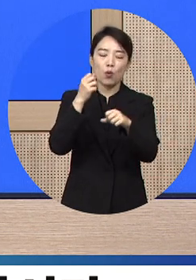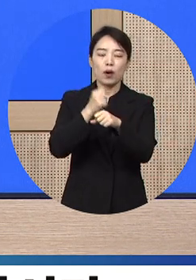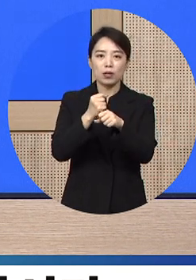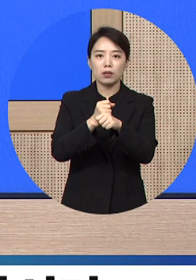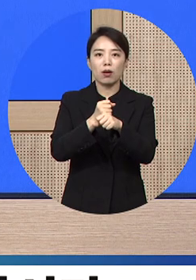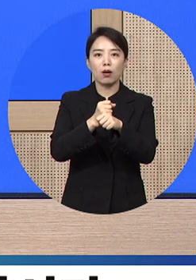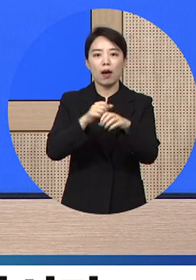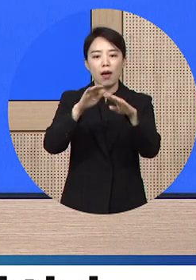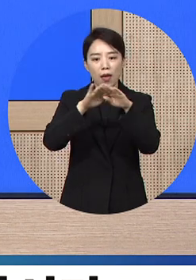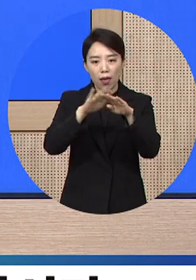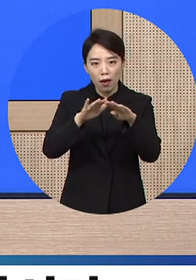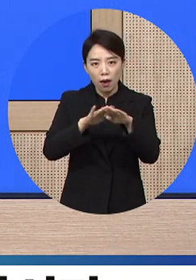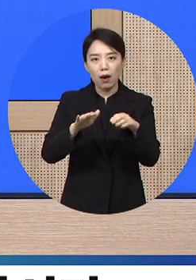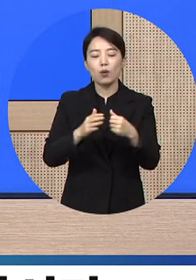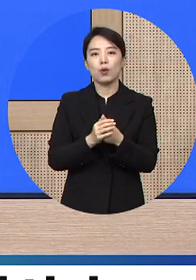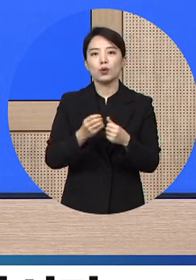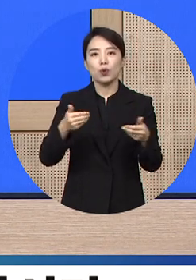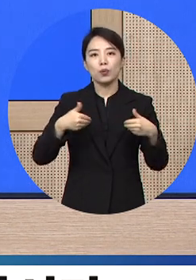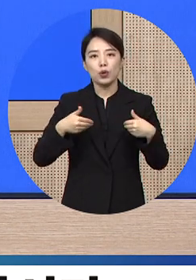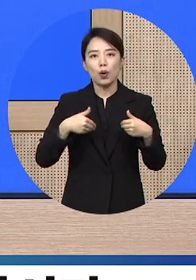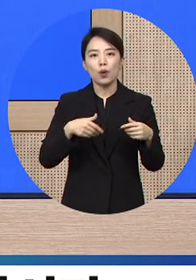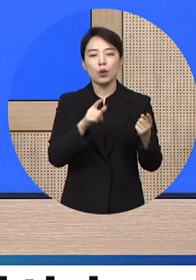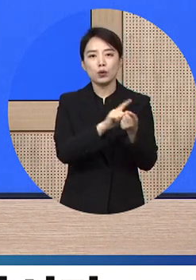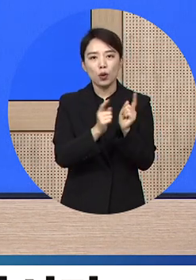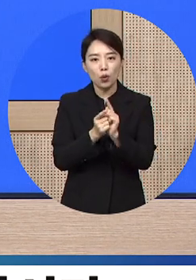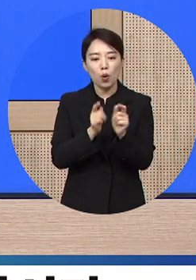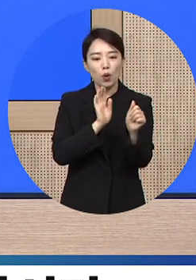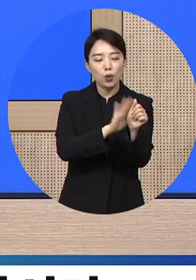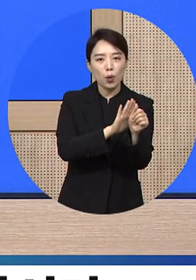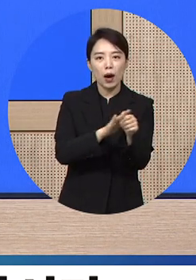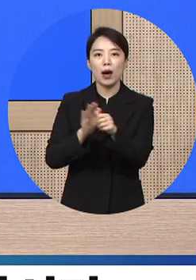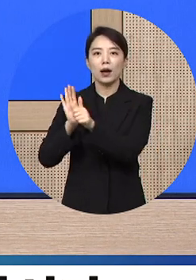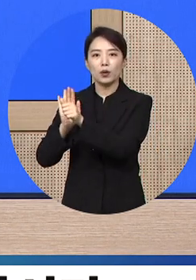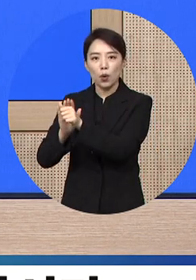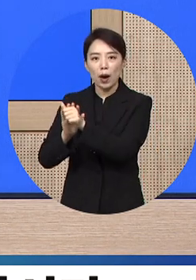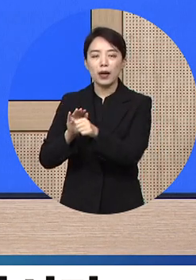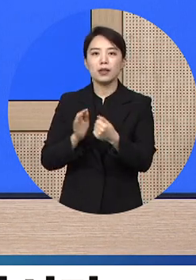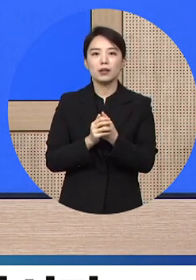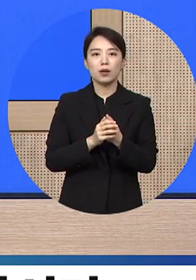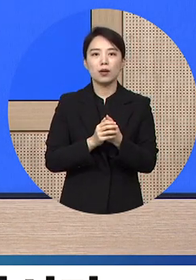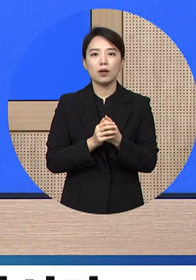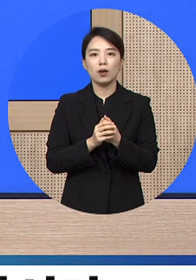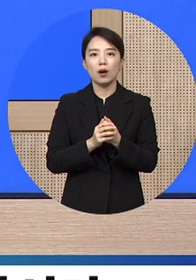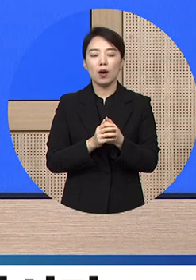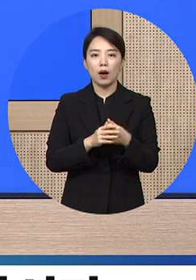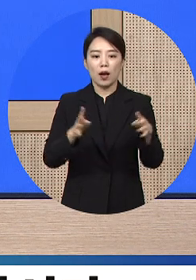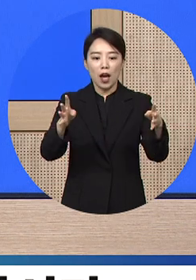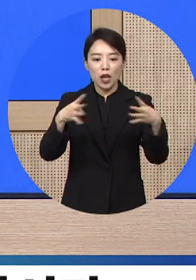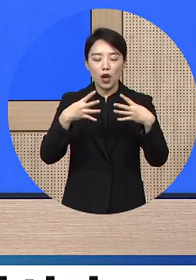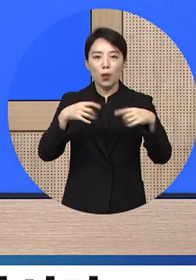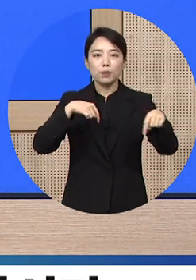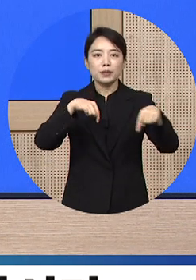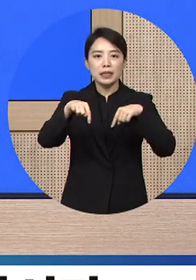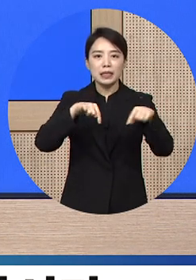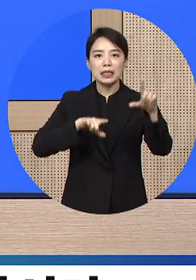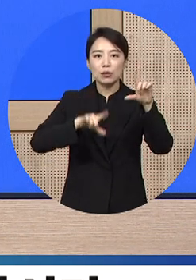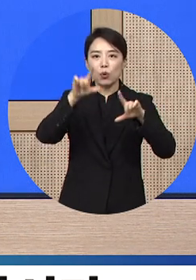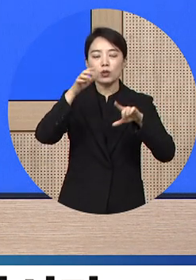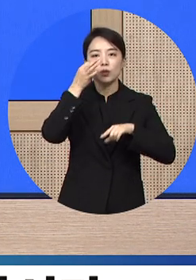좁히고 또 필요한 부분 서로 조금씩 양보하면서 그 같은 협치의 모습을 우리 도민들께